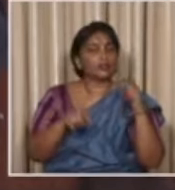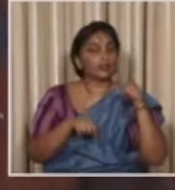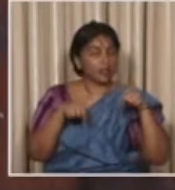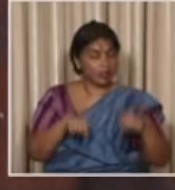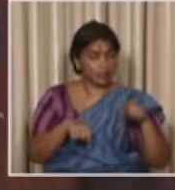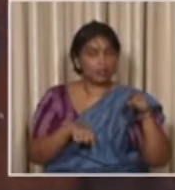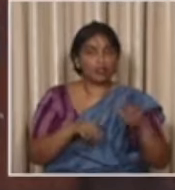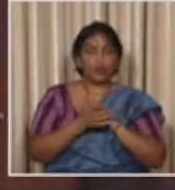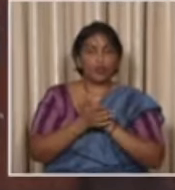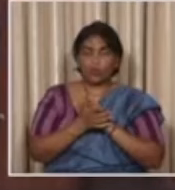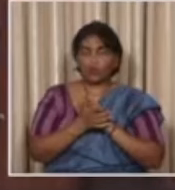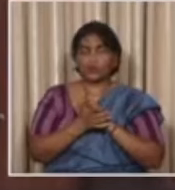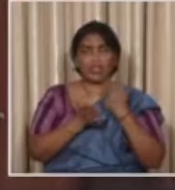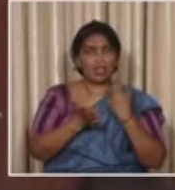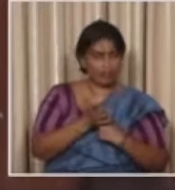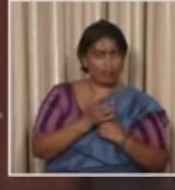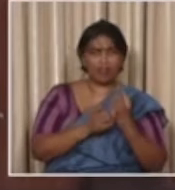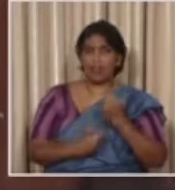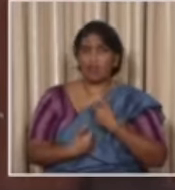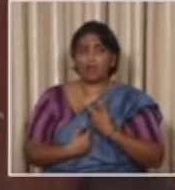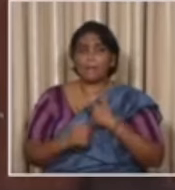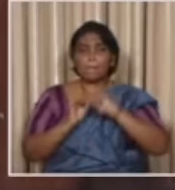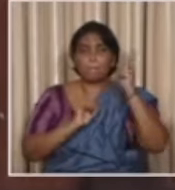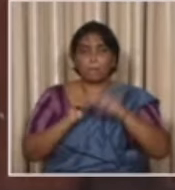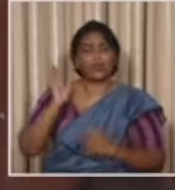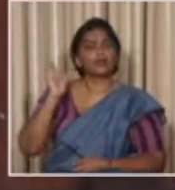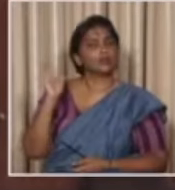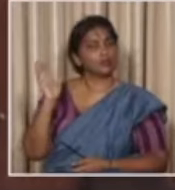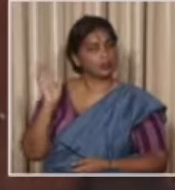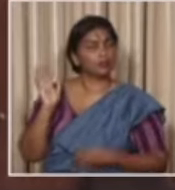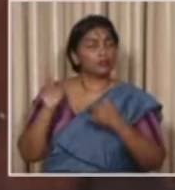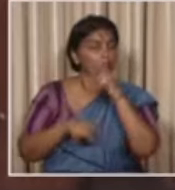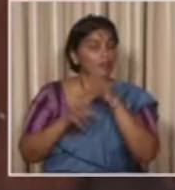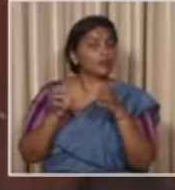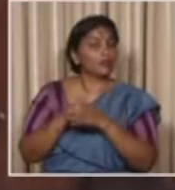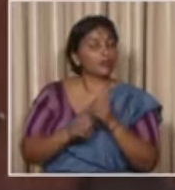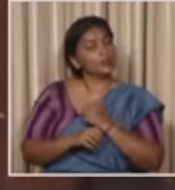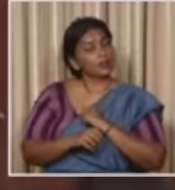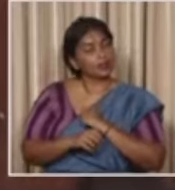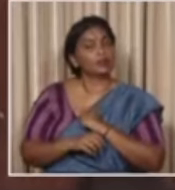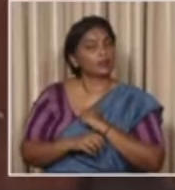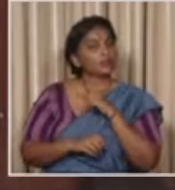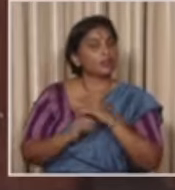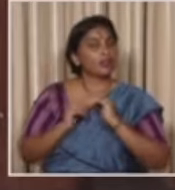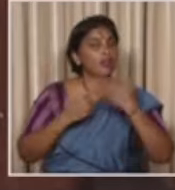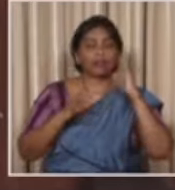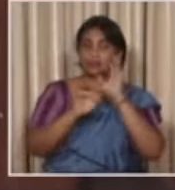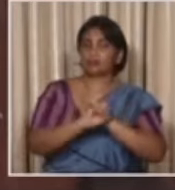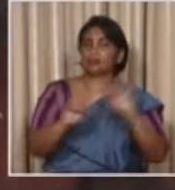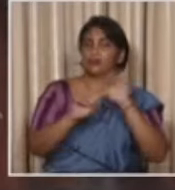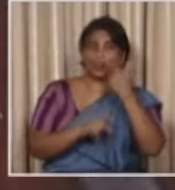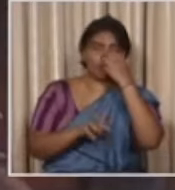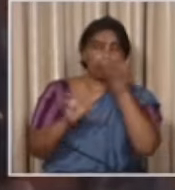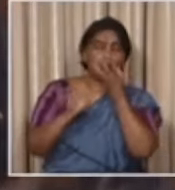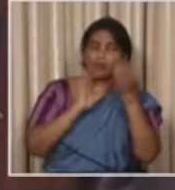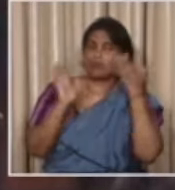දැනට හුසෙයින් හැටියට ඉන්නවද රවේන්ද්‍රන් කුගන් හැටියට දැන් එයා මඩකලපුවේ ඉන්නවා. මෙන්න මේ කට්ටිය කැමති වෙලා හිටියා එළියට ඇවිල්ලා තොරතුරු දෙන්න මේ පාස්කු